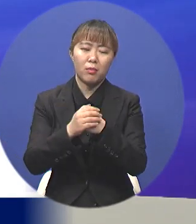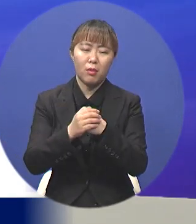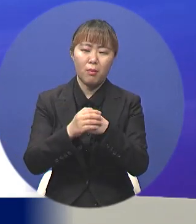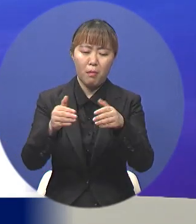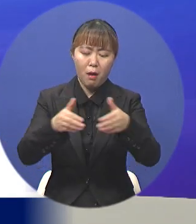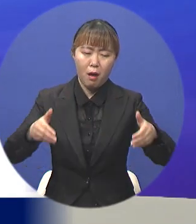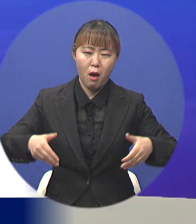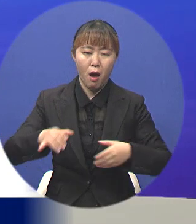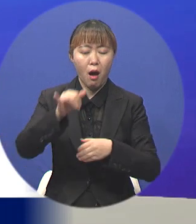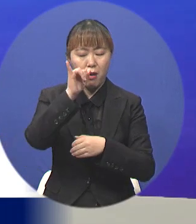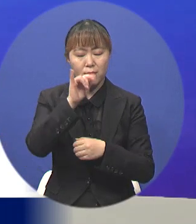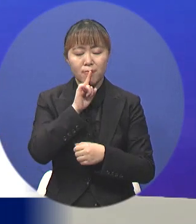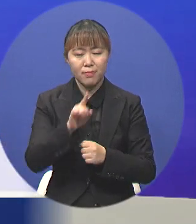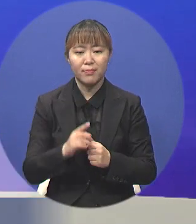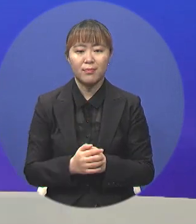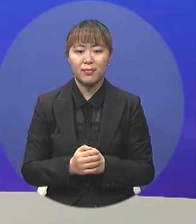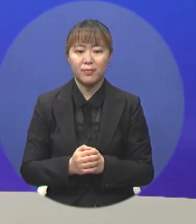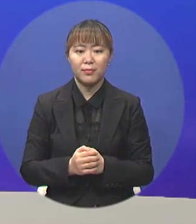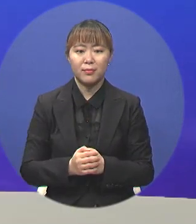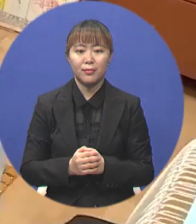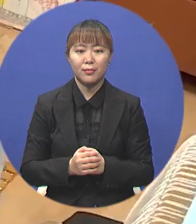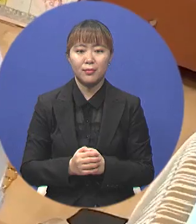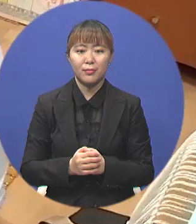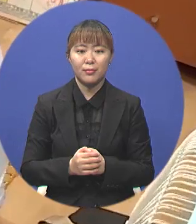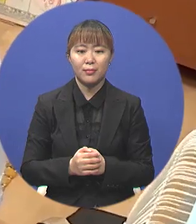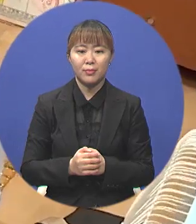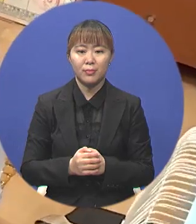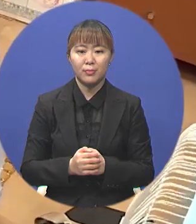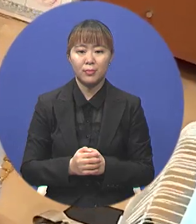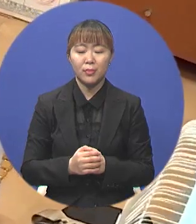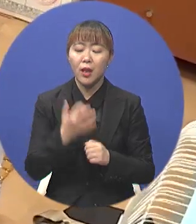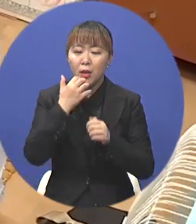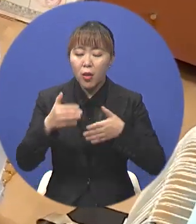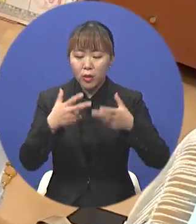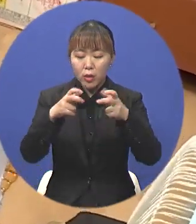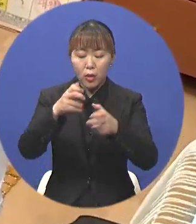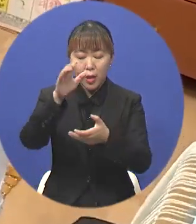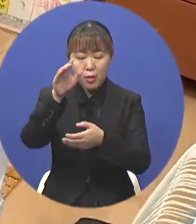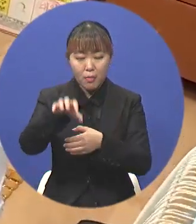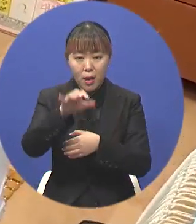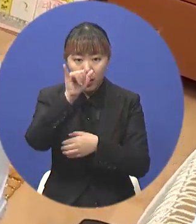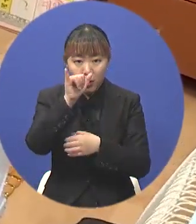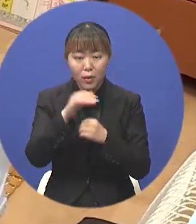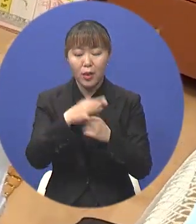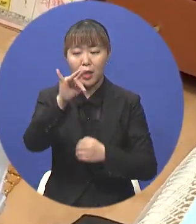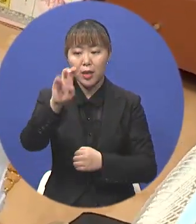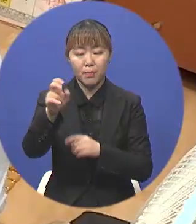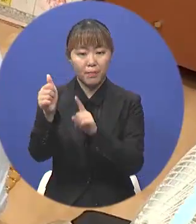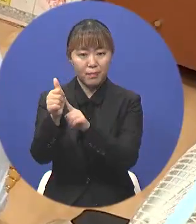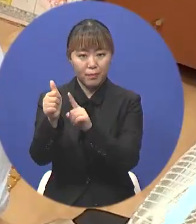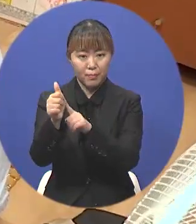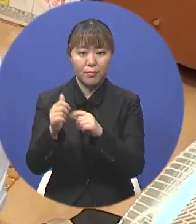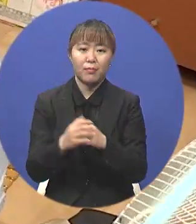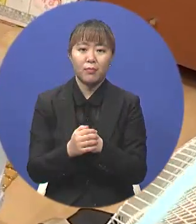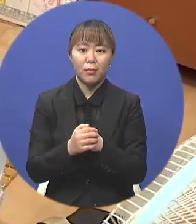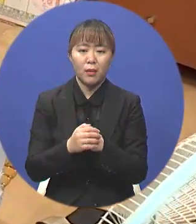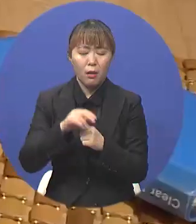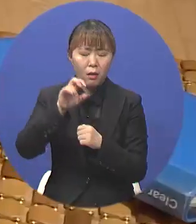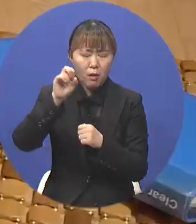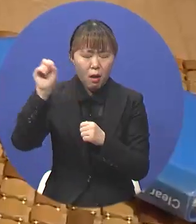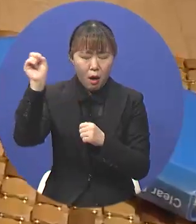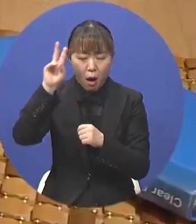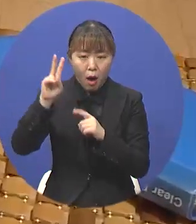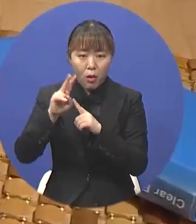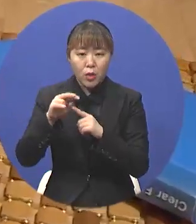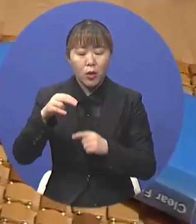있습니다. 하세인 기자가 만나봅니다. 경기도 성남에 거주하고 있는 임현섭 씨. 갑작스레